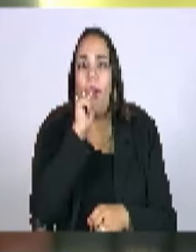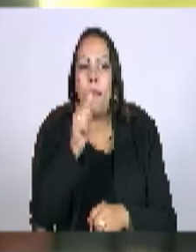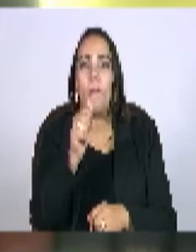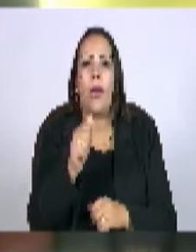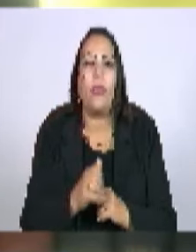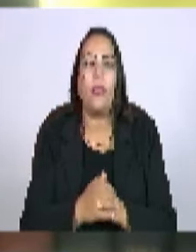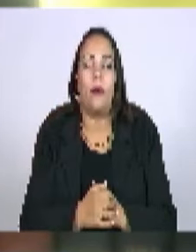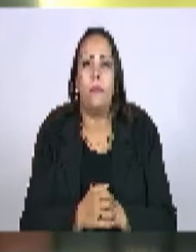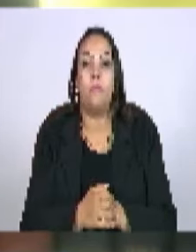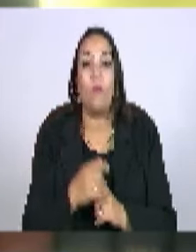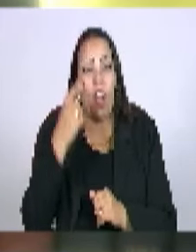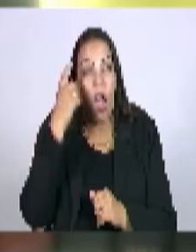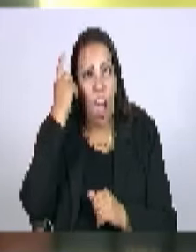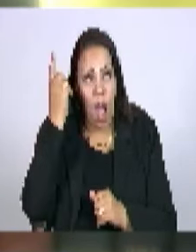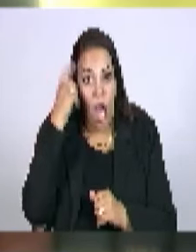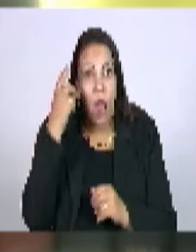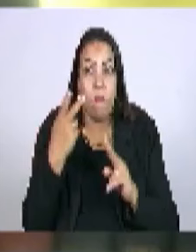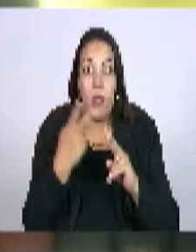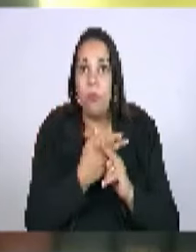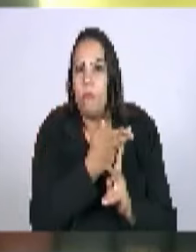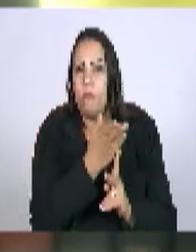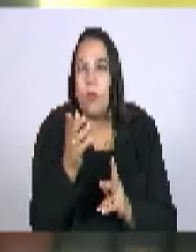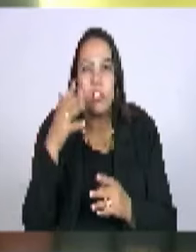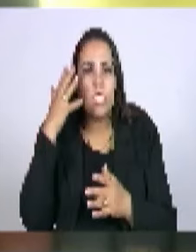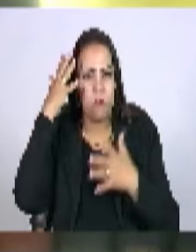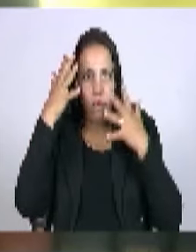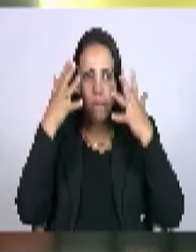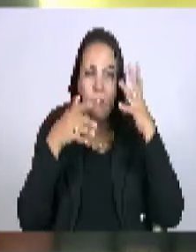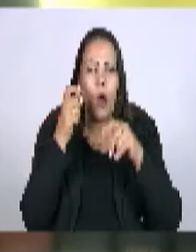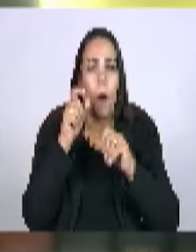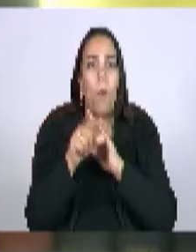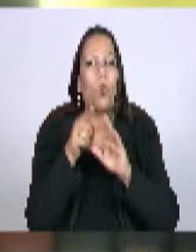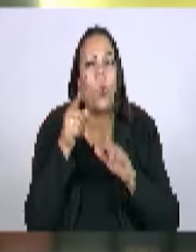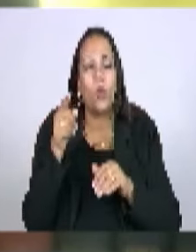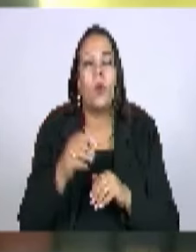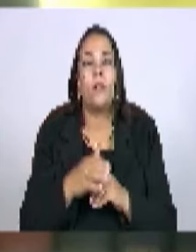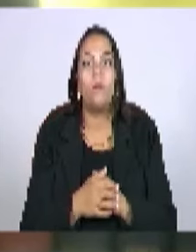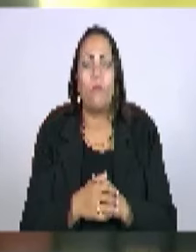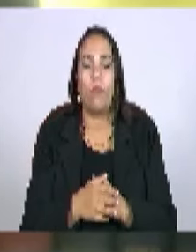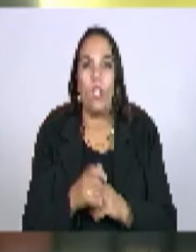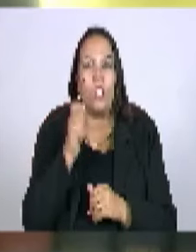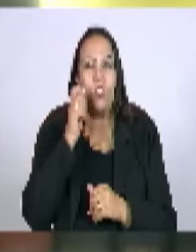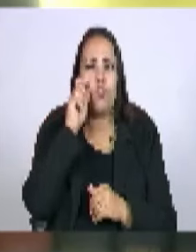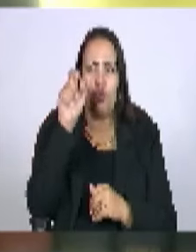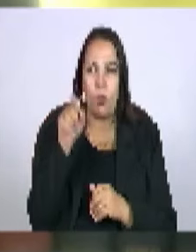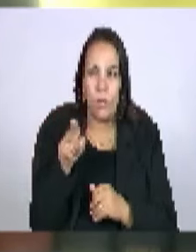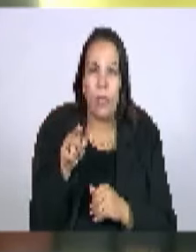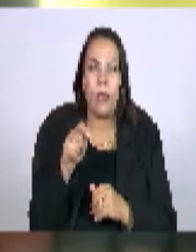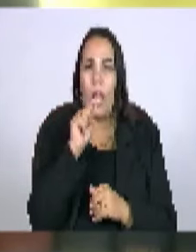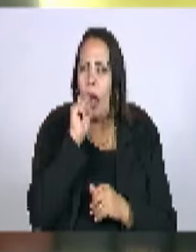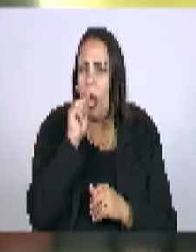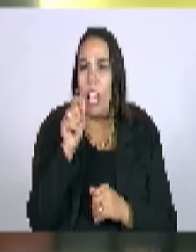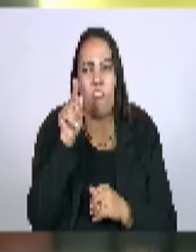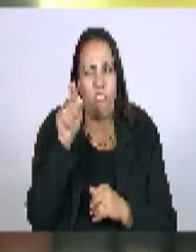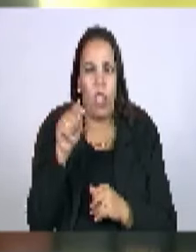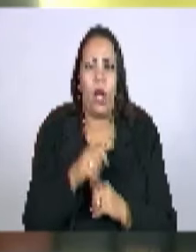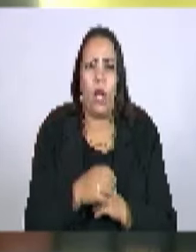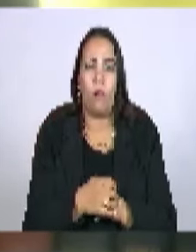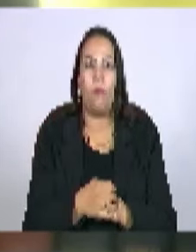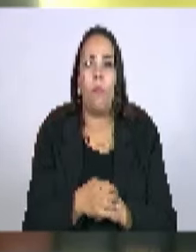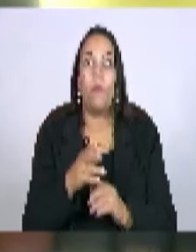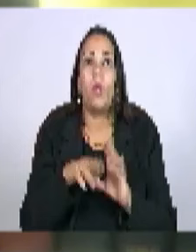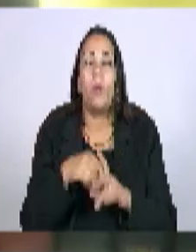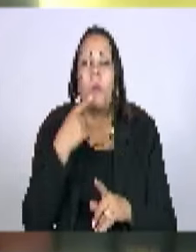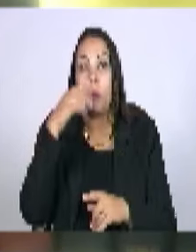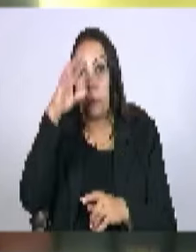وانا عارف ان ناس كتير جدا بيشغلها الموضوع ده قوي يقوللك الشخص ده بخيل ولما يجي